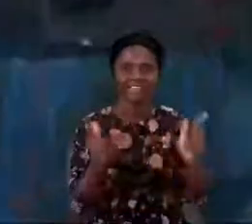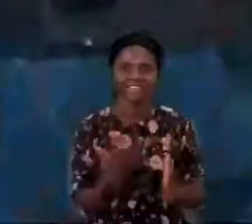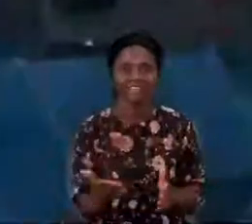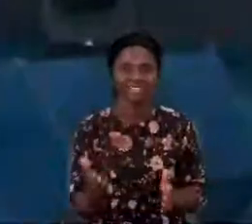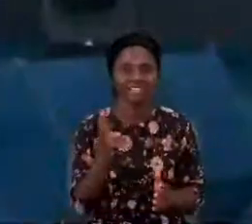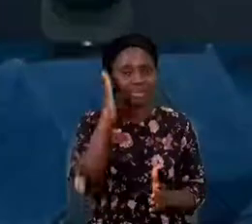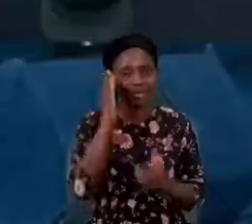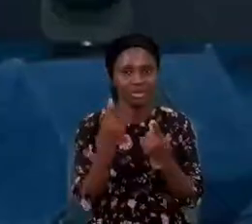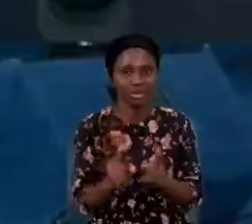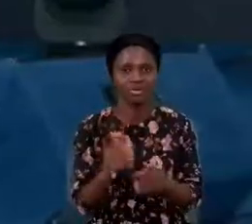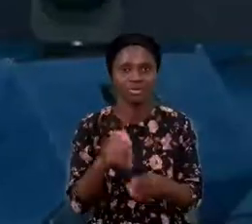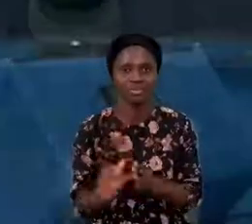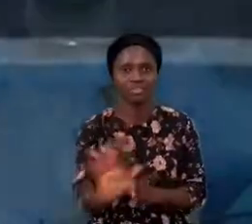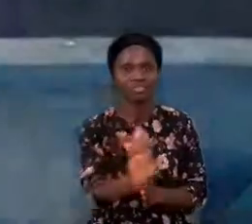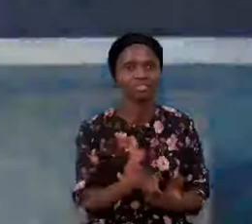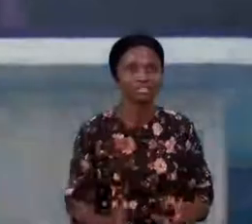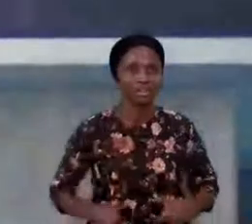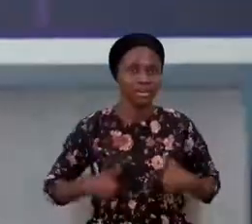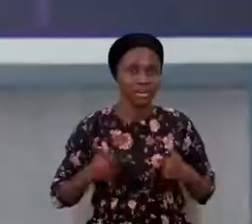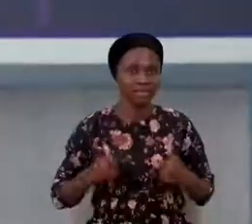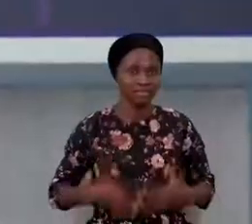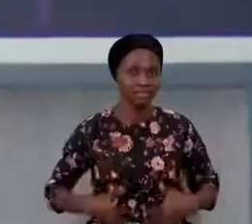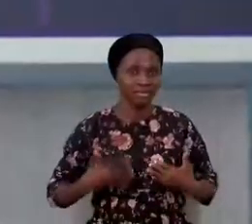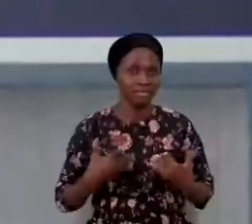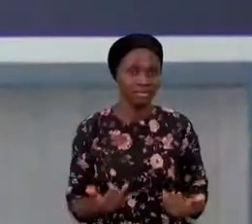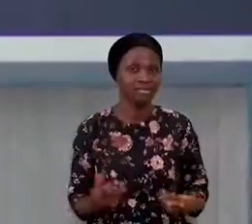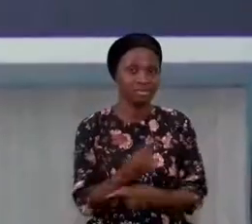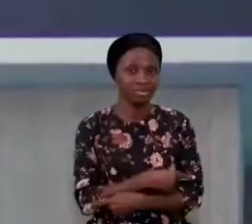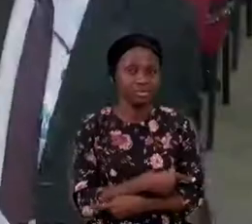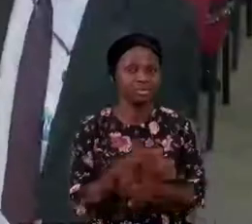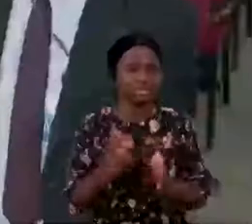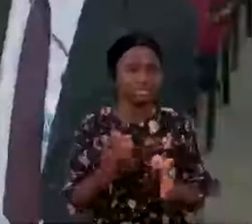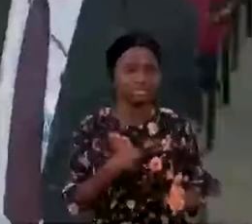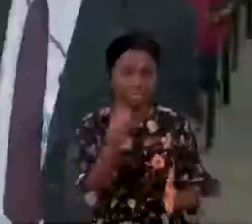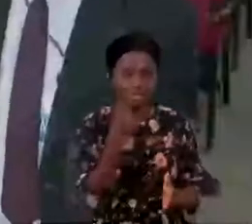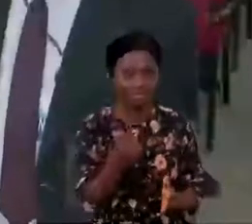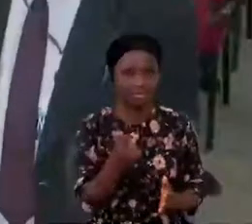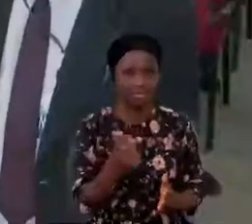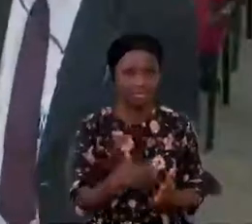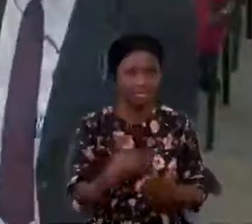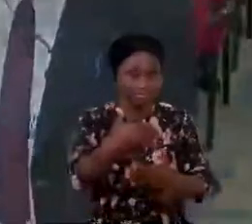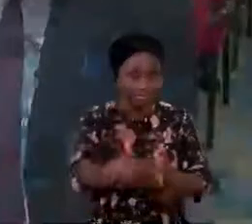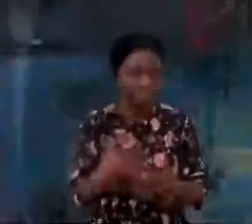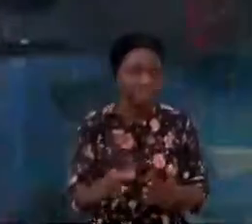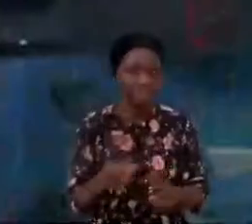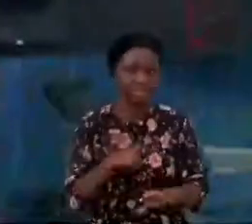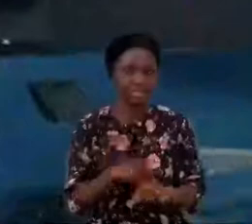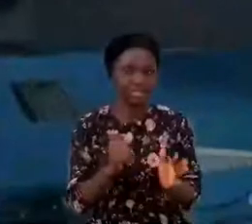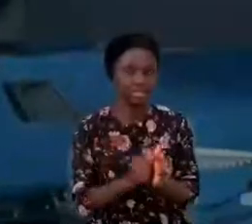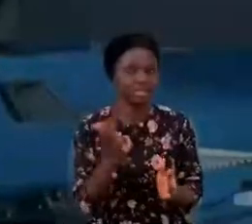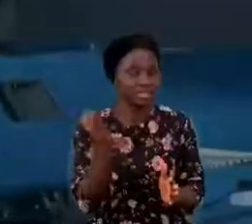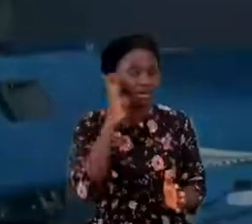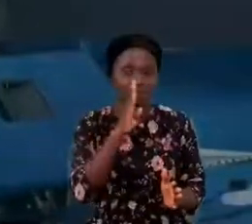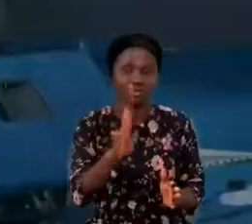Laisse-moi t'annoncer à l'avance qu'il y aura une élévation dans ta vie. Il